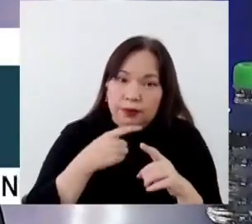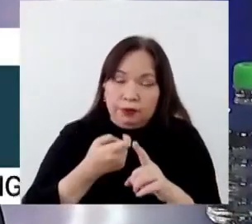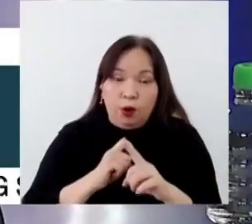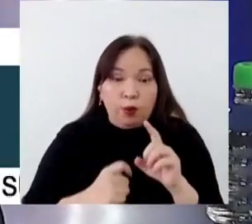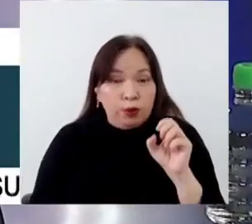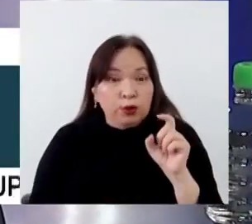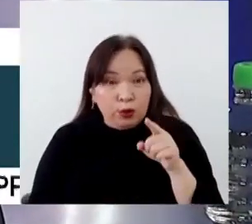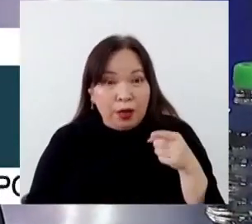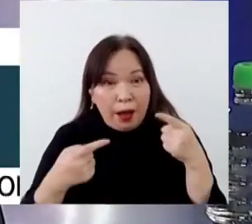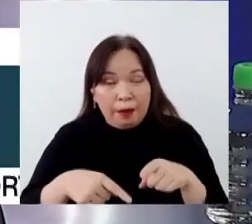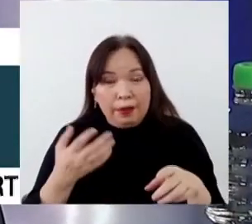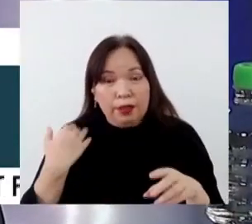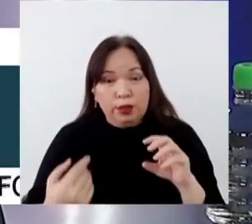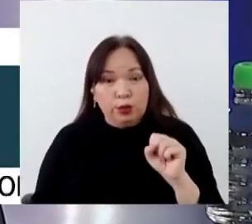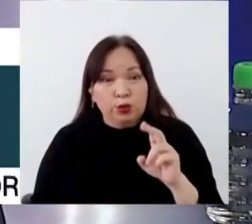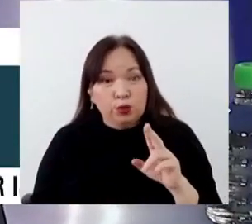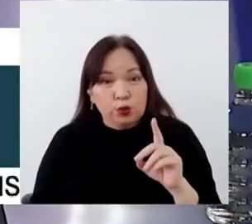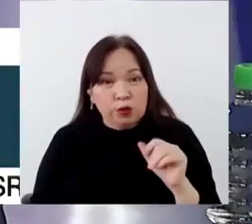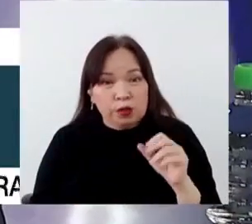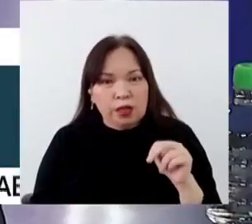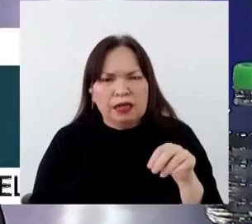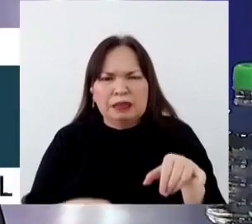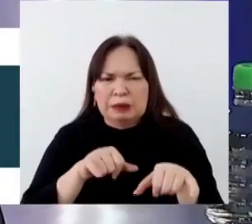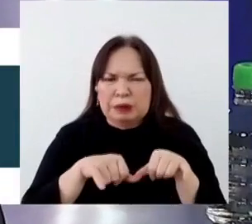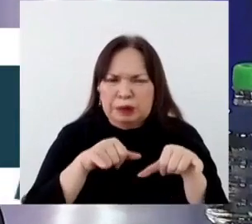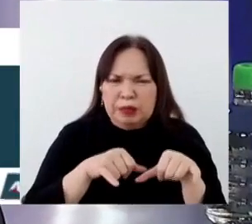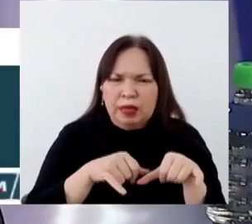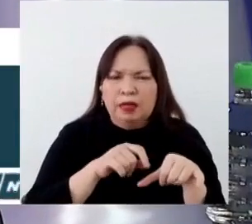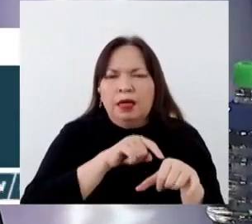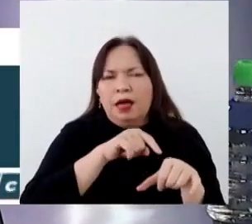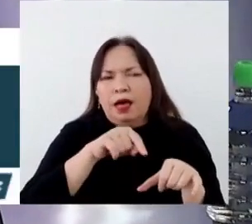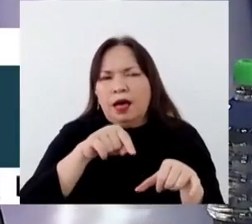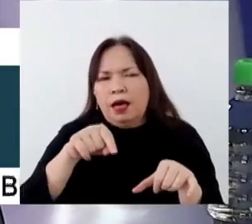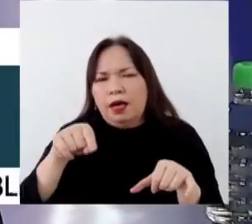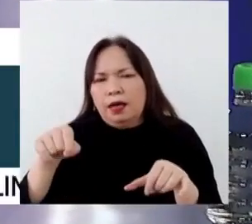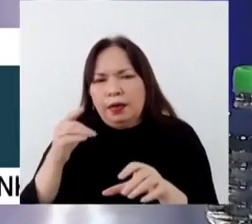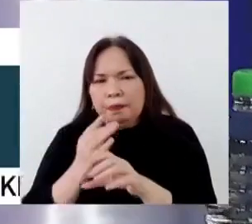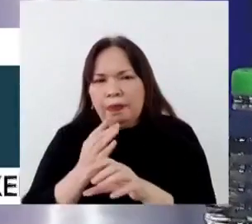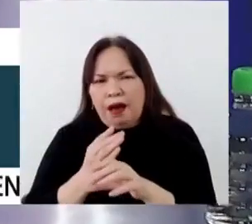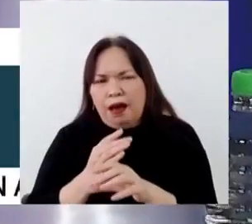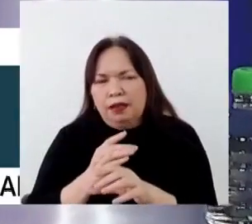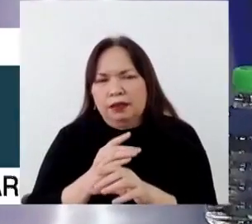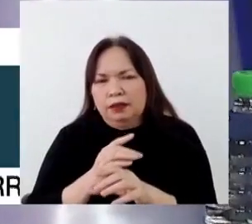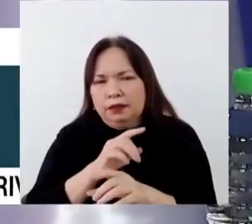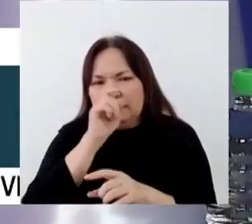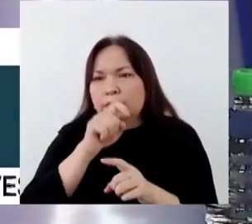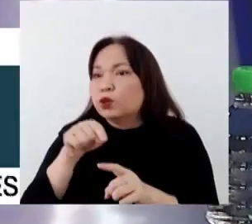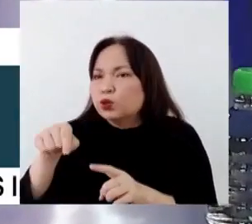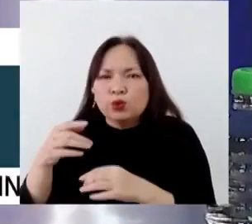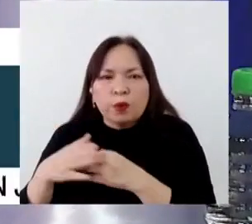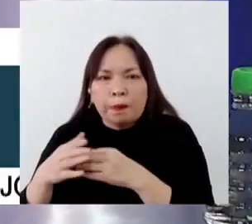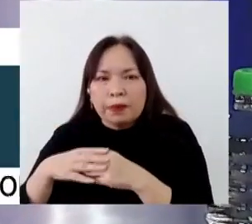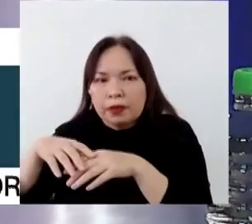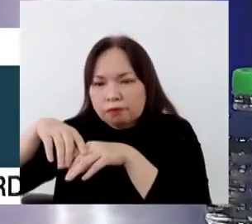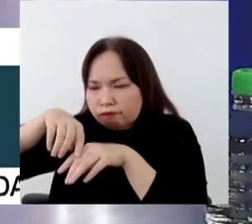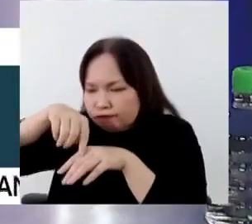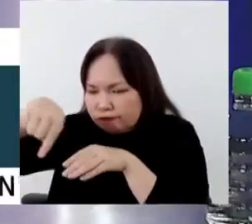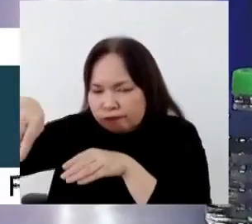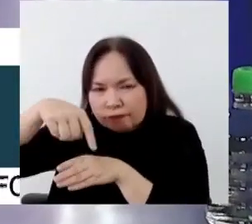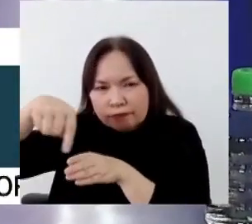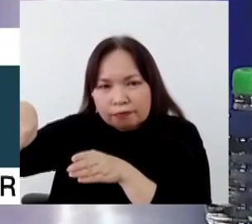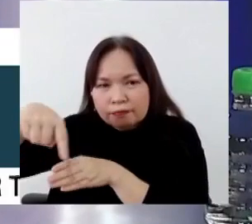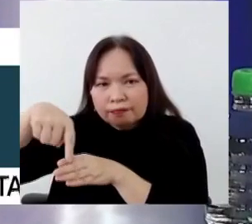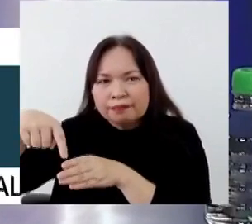From the border, ilang oras naman by bus pumuntang Cairo. This will be less kasi mas maliit ang distansya dito,